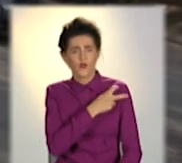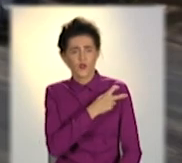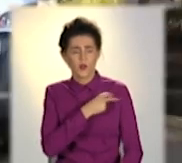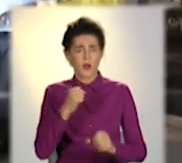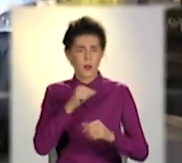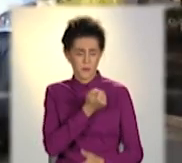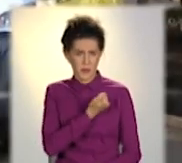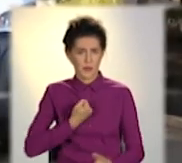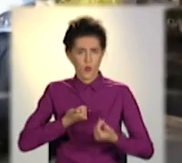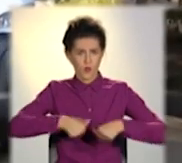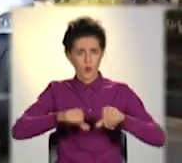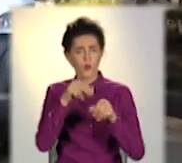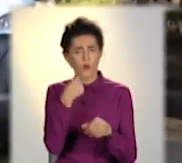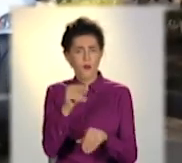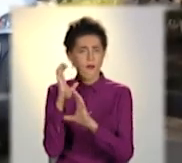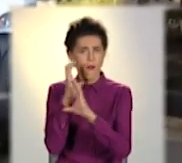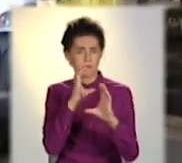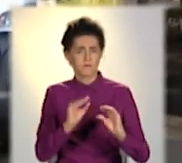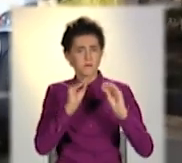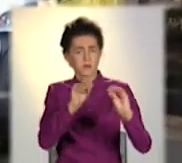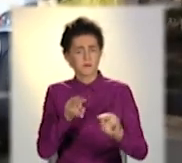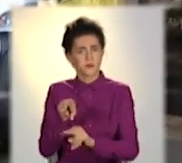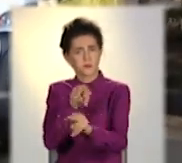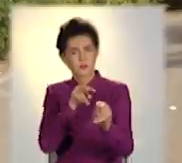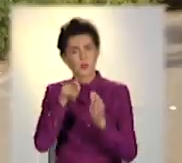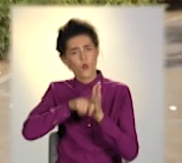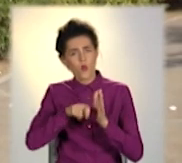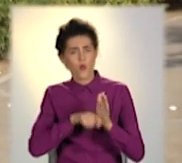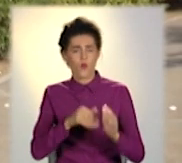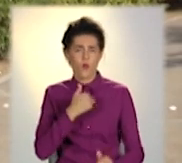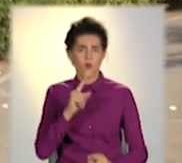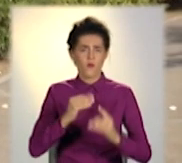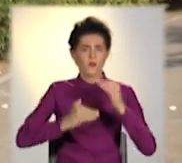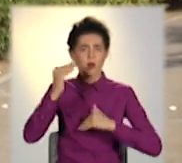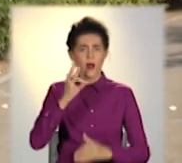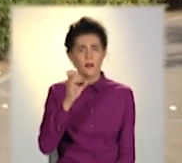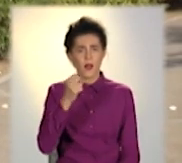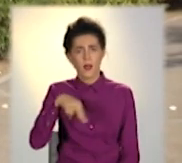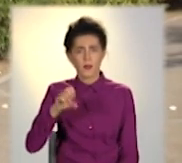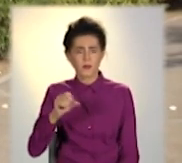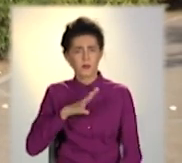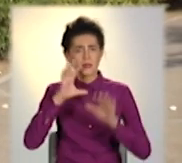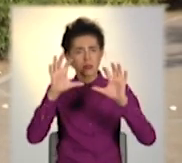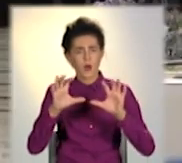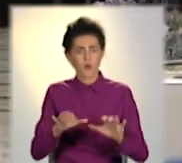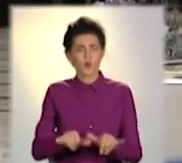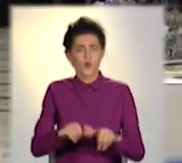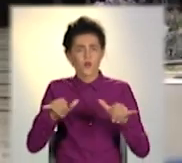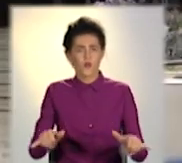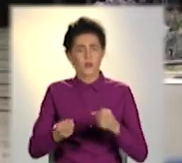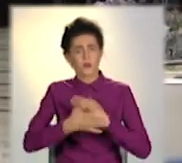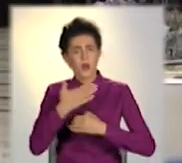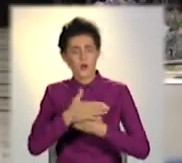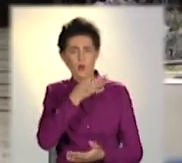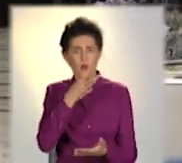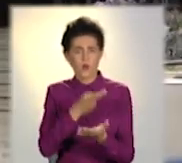в закладі встановили камери відеоспостереження. І хочуть, аби у Верховній Раді ухвалили закон, який посилює відповідальність за